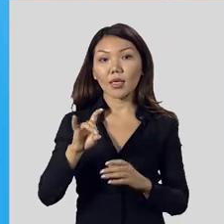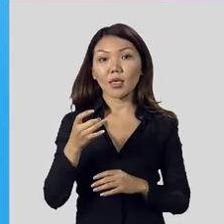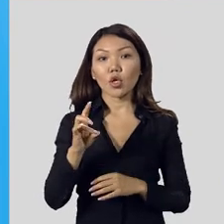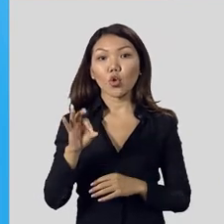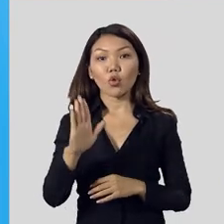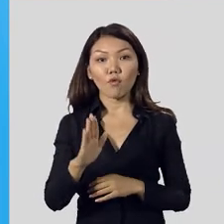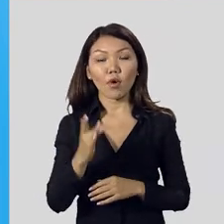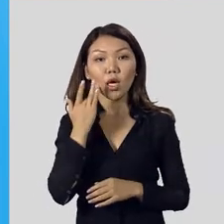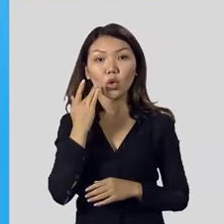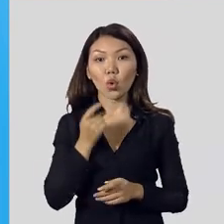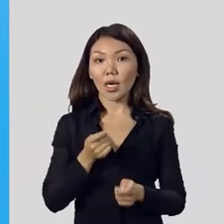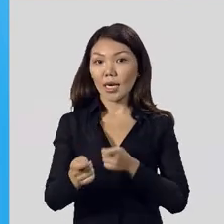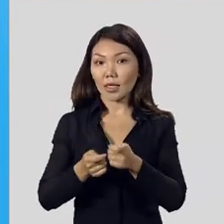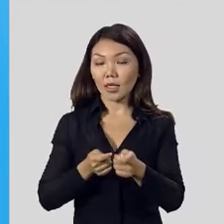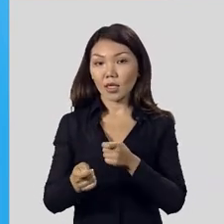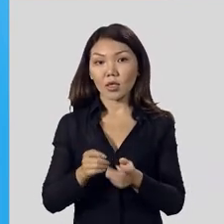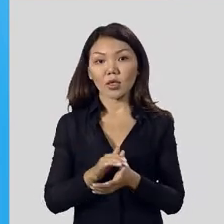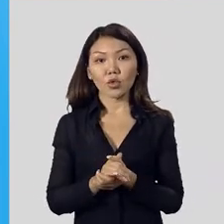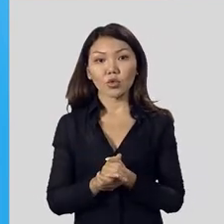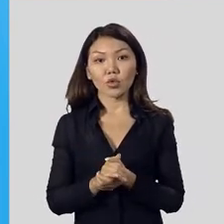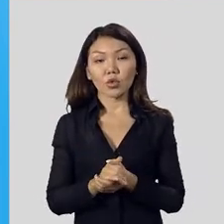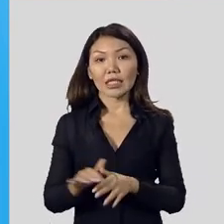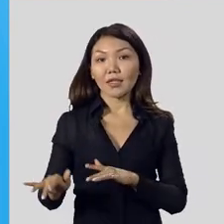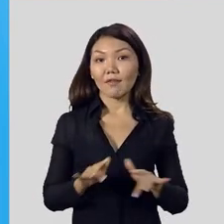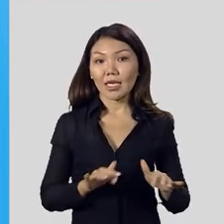которые контролируют двигательные функции.